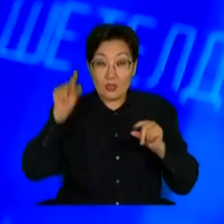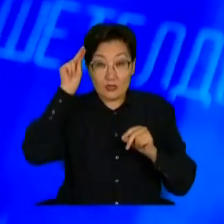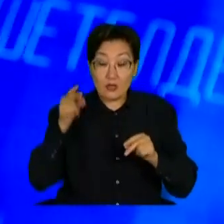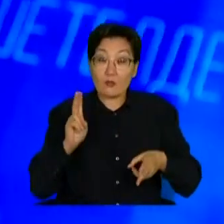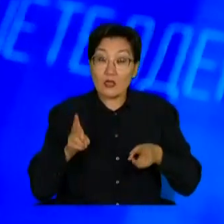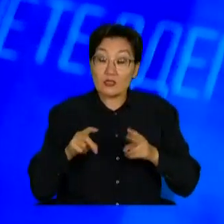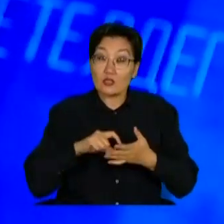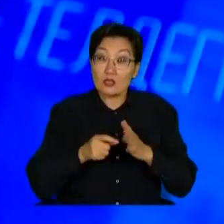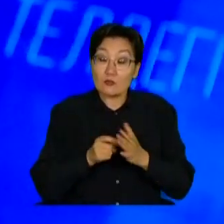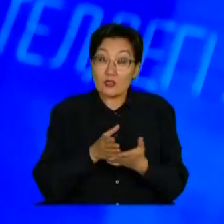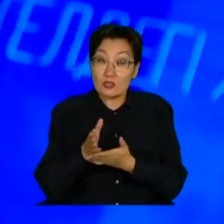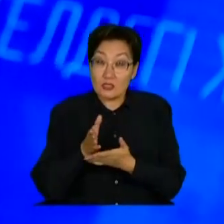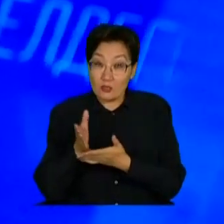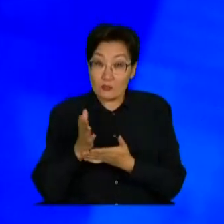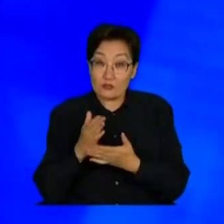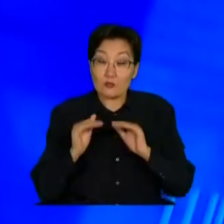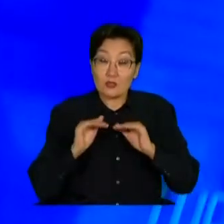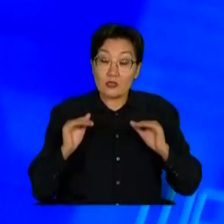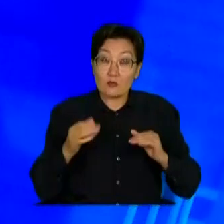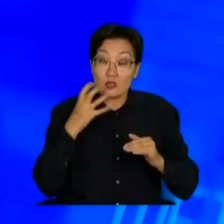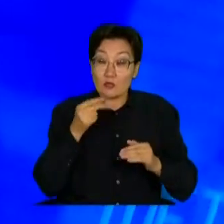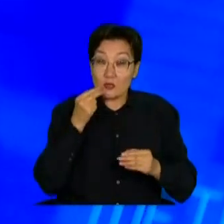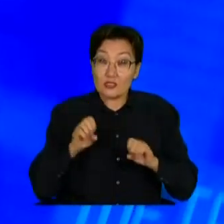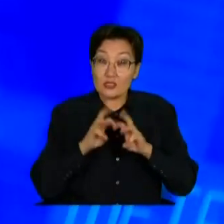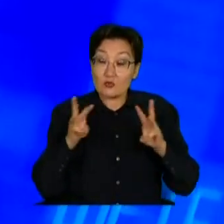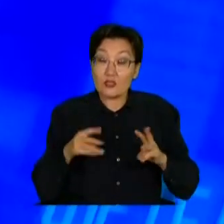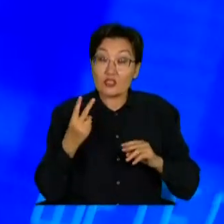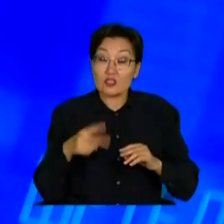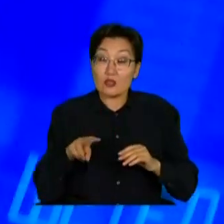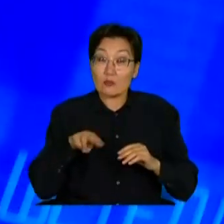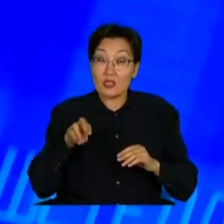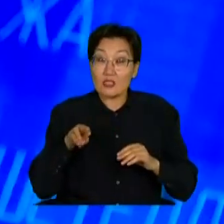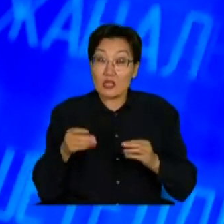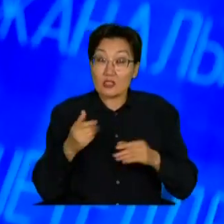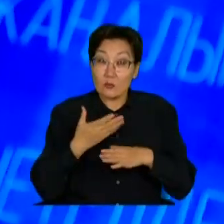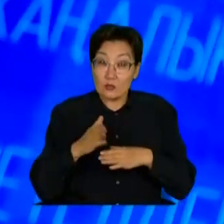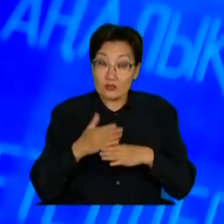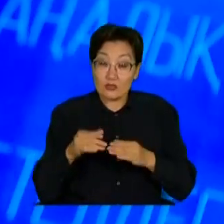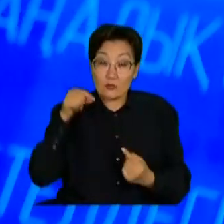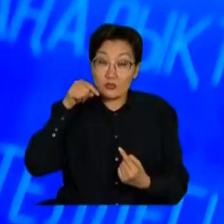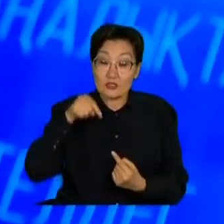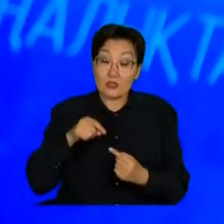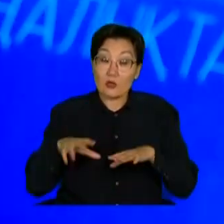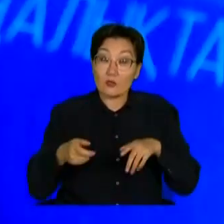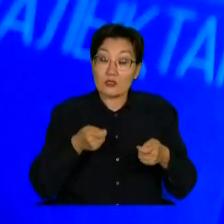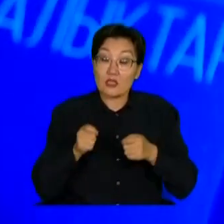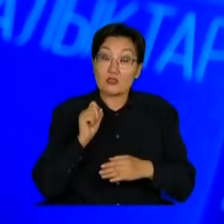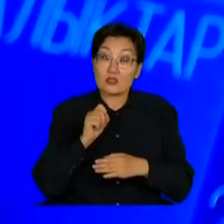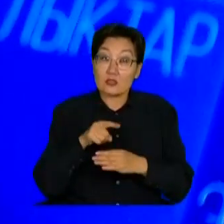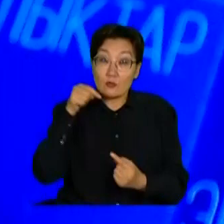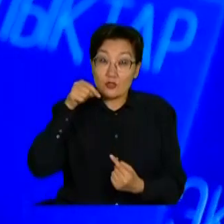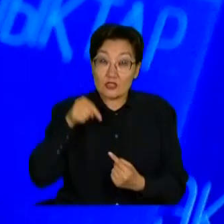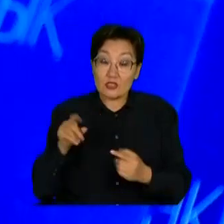Биыл мегаполистегі оқушылардың ыстық тамақпен қамтылуына 20 миллиард теңге бөлінген еді. Сәйкесінше президент тапсырмасы